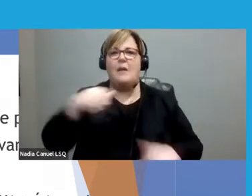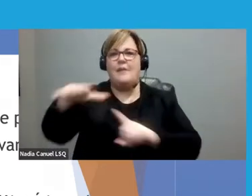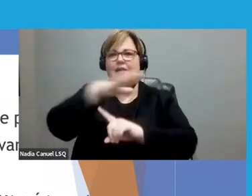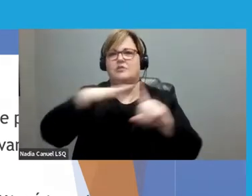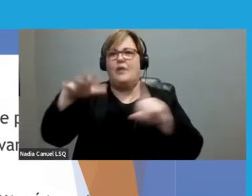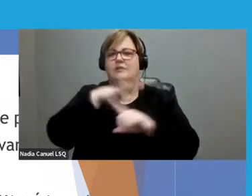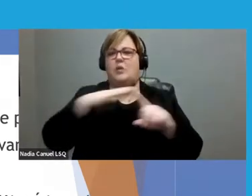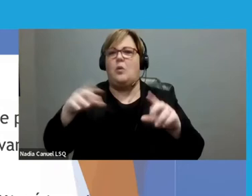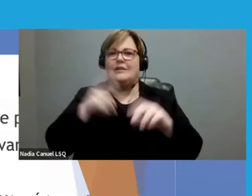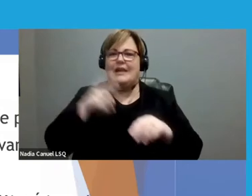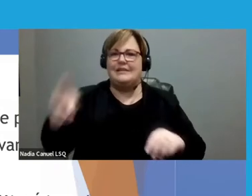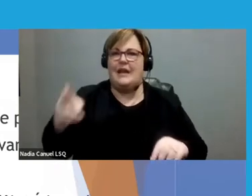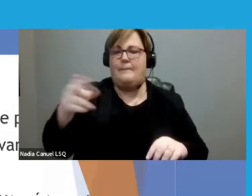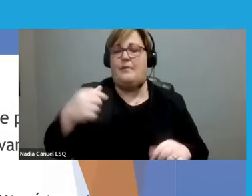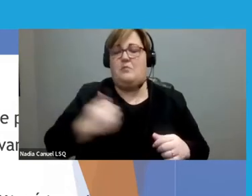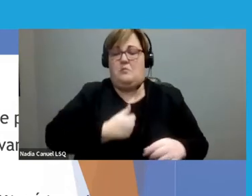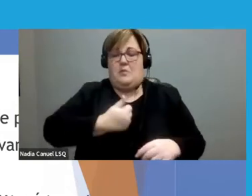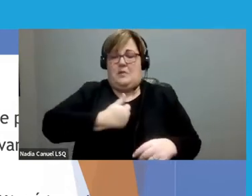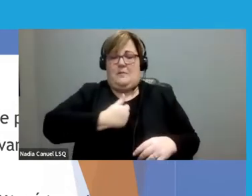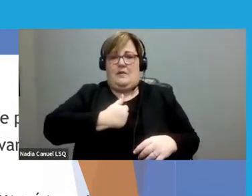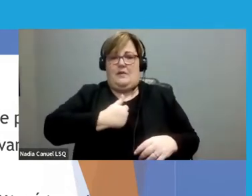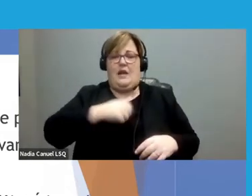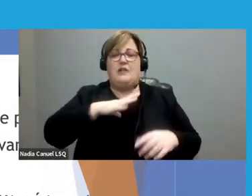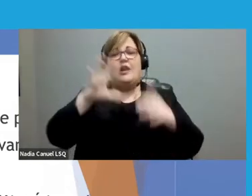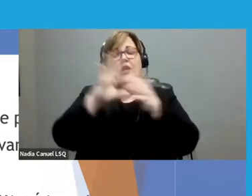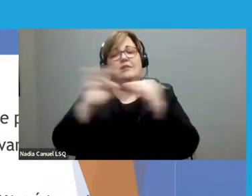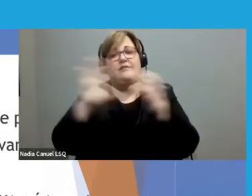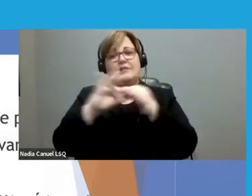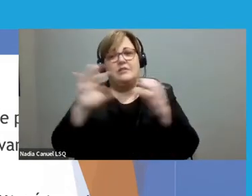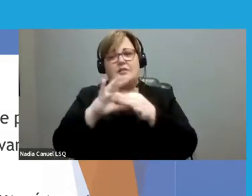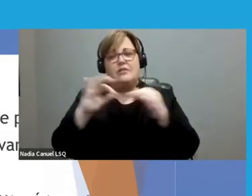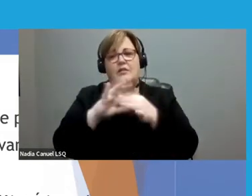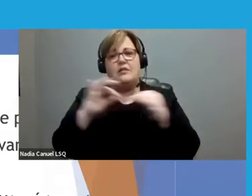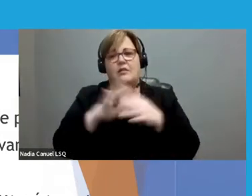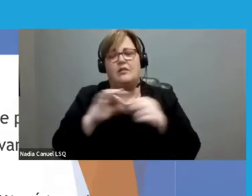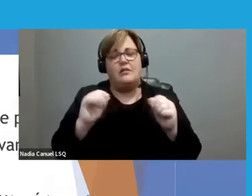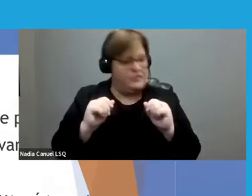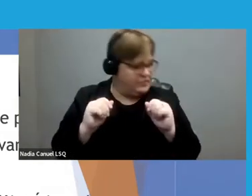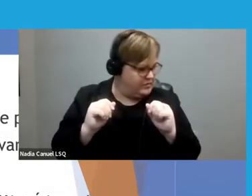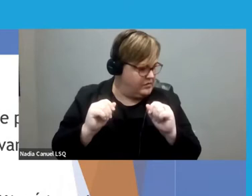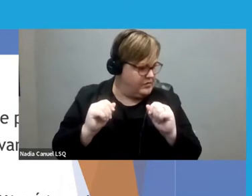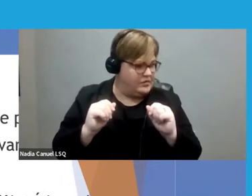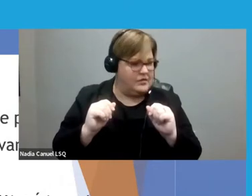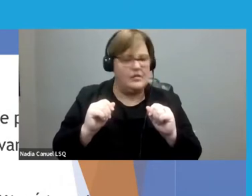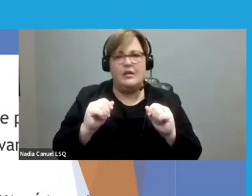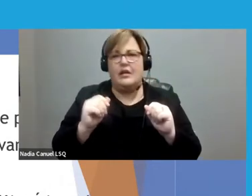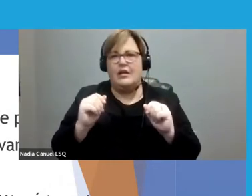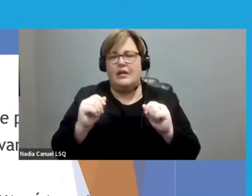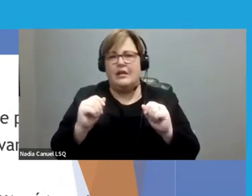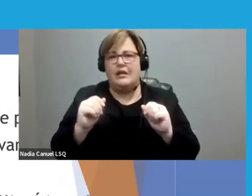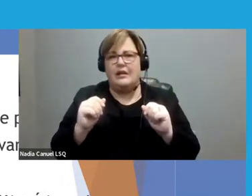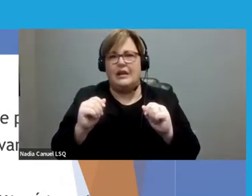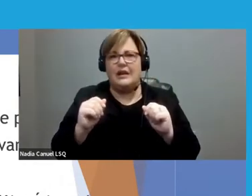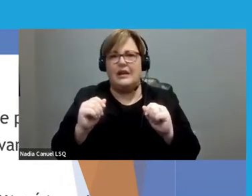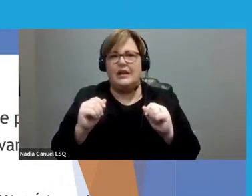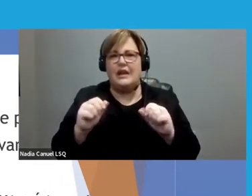handicap. Personnellement, j'utilise la définition de Madame Dominique Masson, qui est que